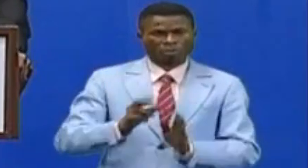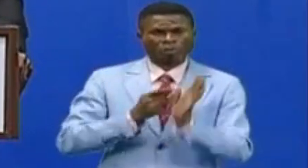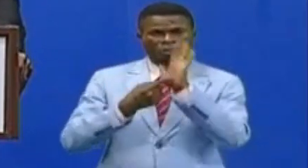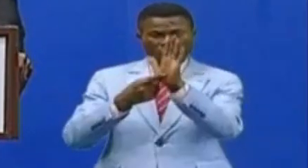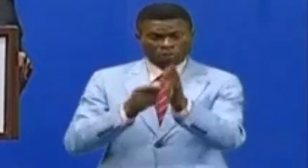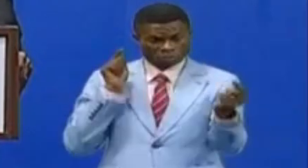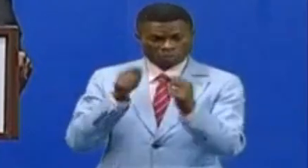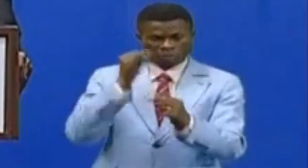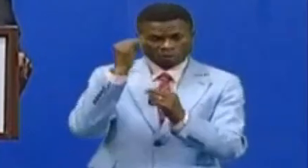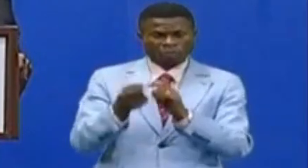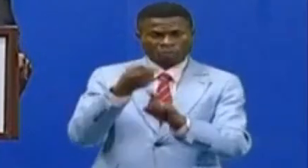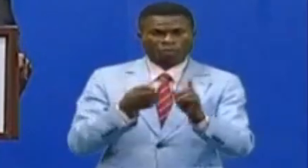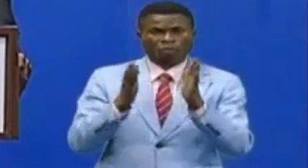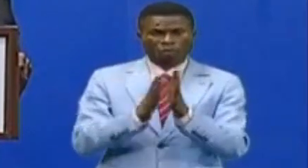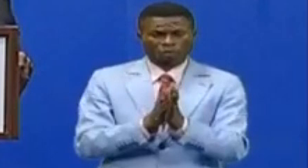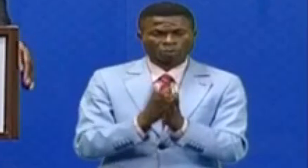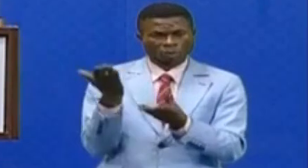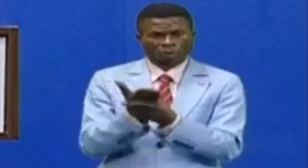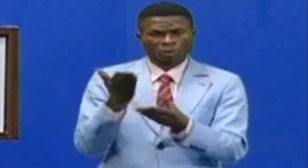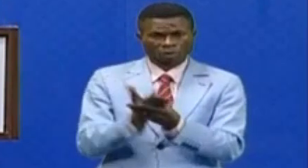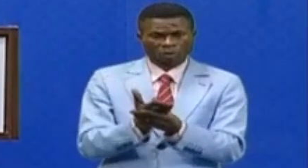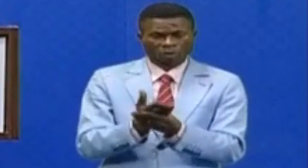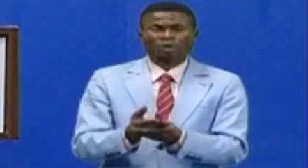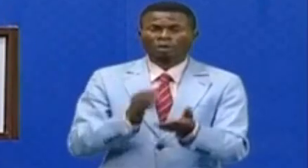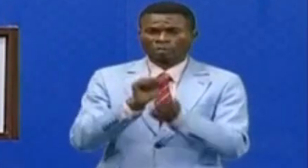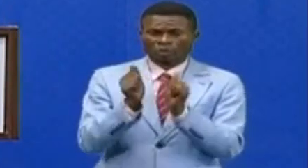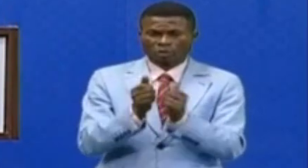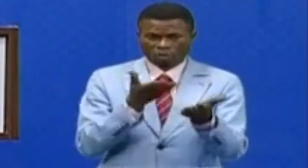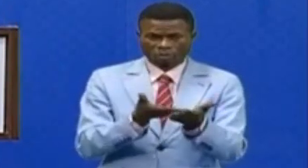la fin du mois d'octobre une feuille de route y relative.